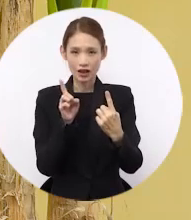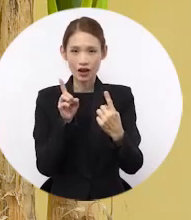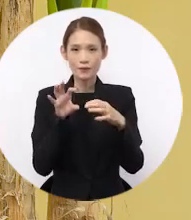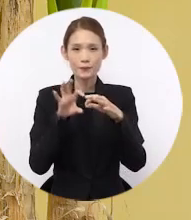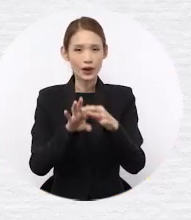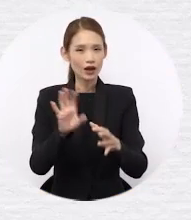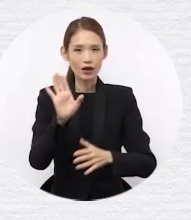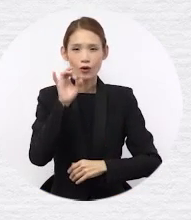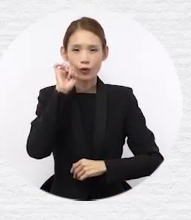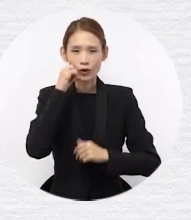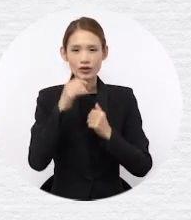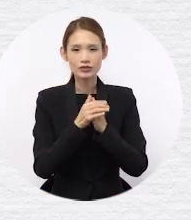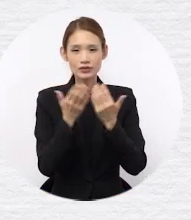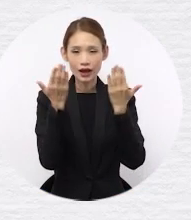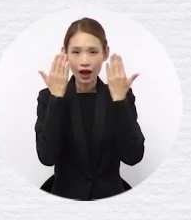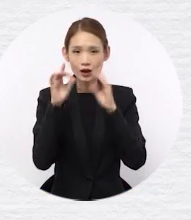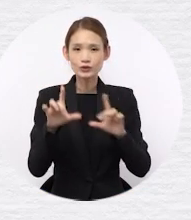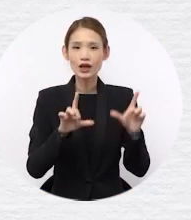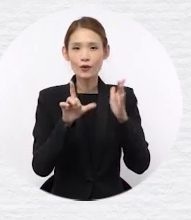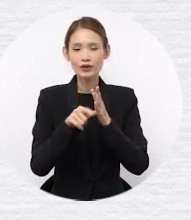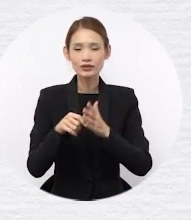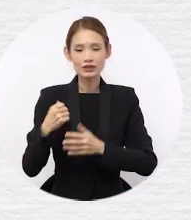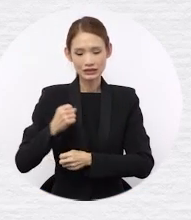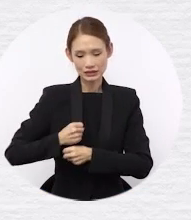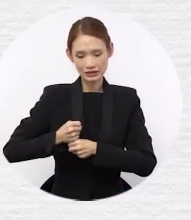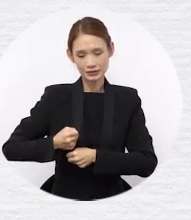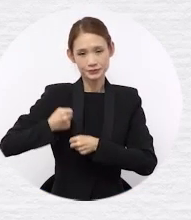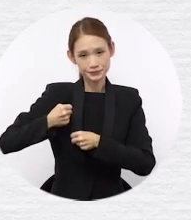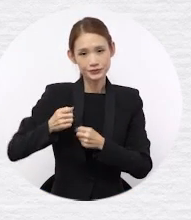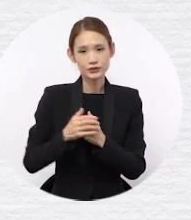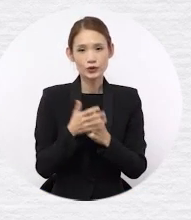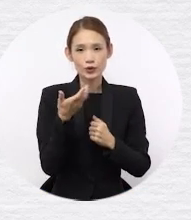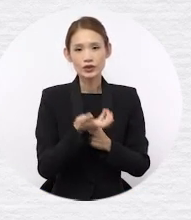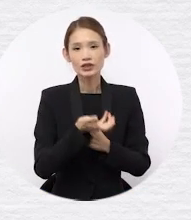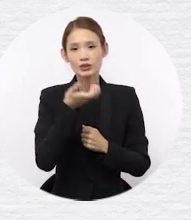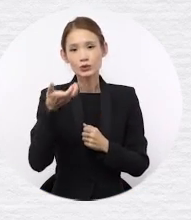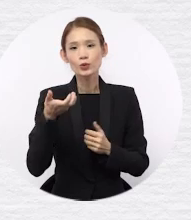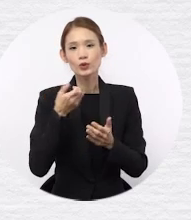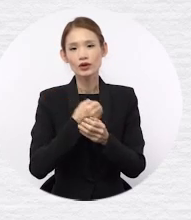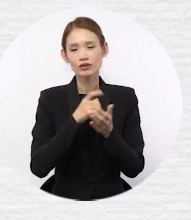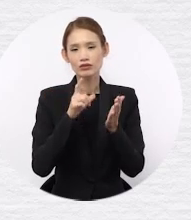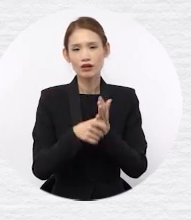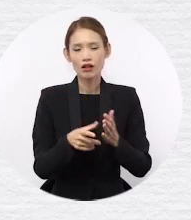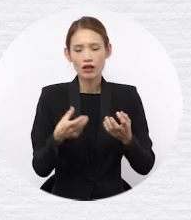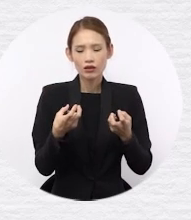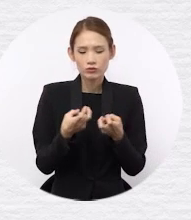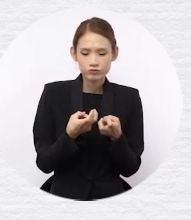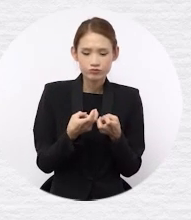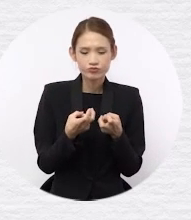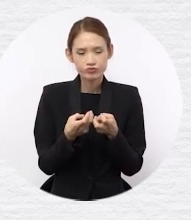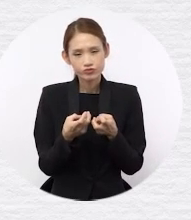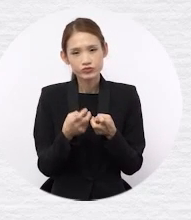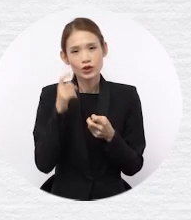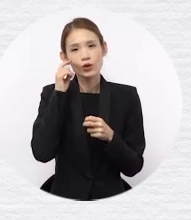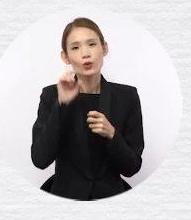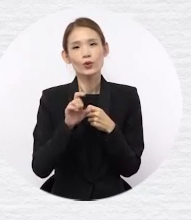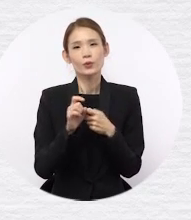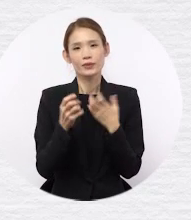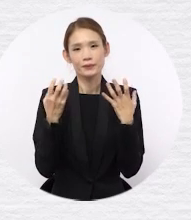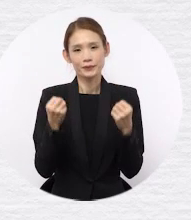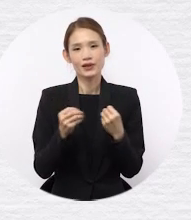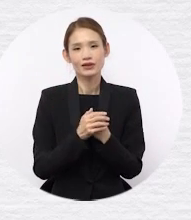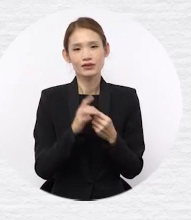쉽지가 않아요. 그렇기 때문에 학교 생활할 때 짐을 들거나 이동을 해야 되는 순간에 어떻게 해야 될지 고민이 될 때가